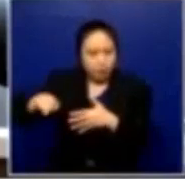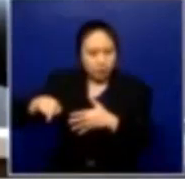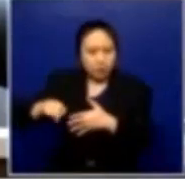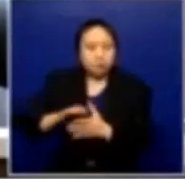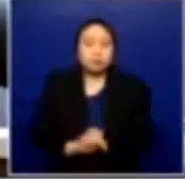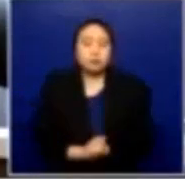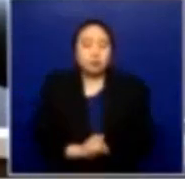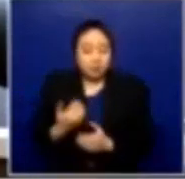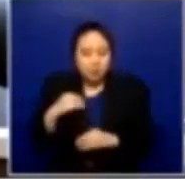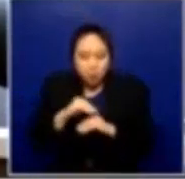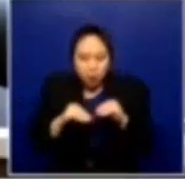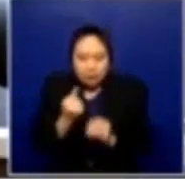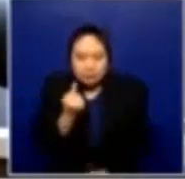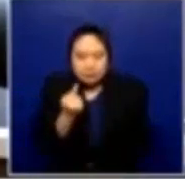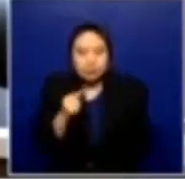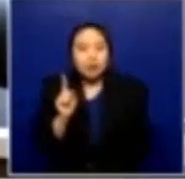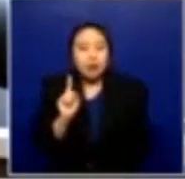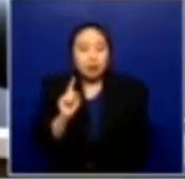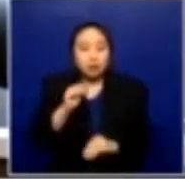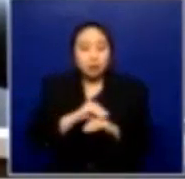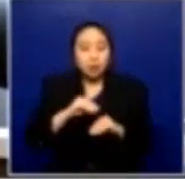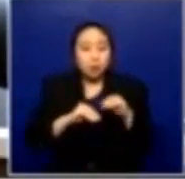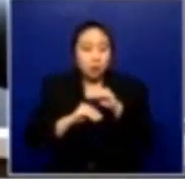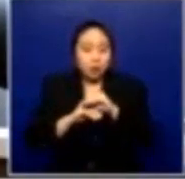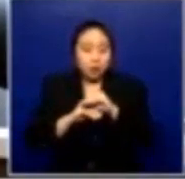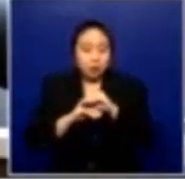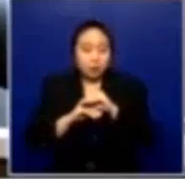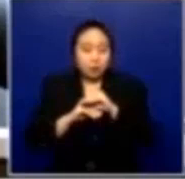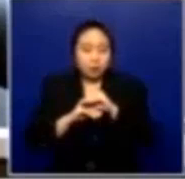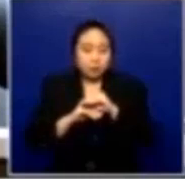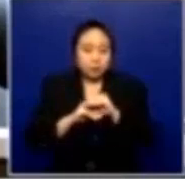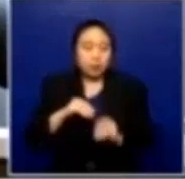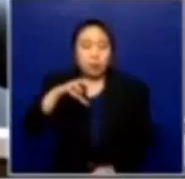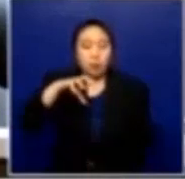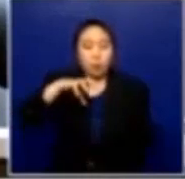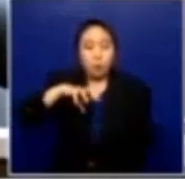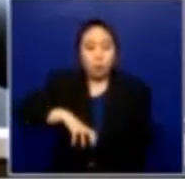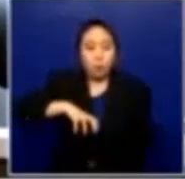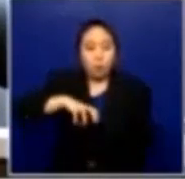ครงการหนึ่งครับเป็นโครงการในส่วนของกรม